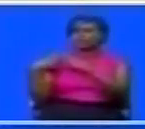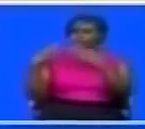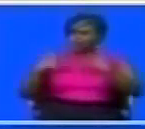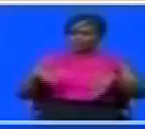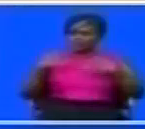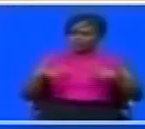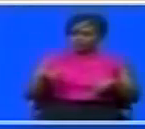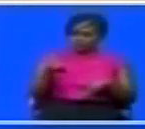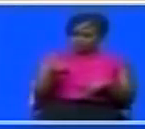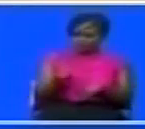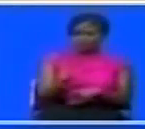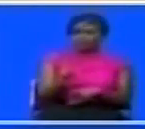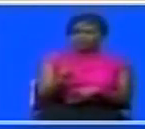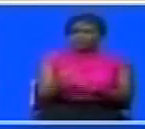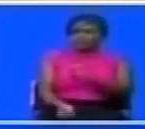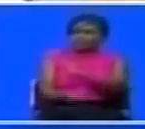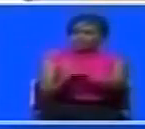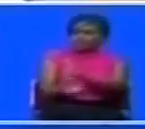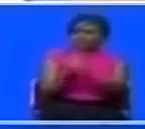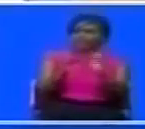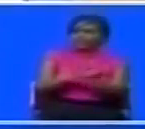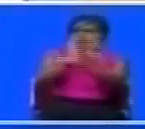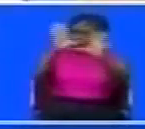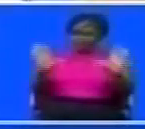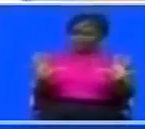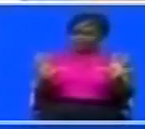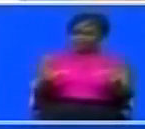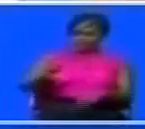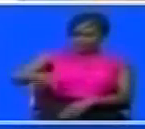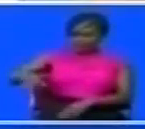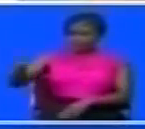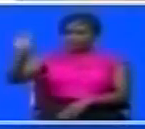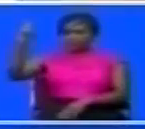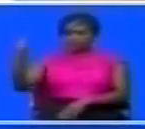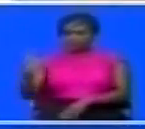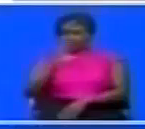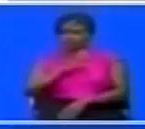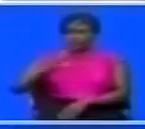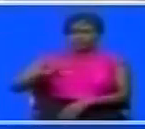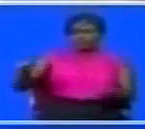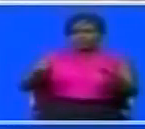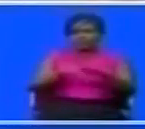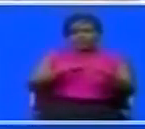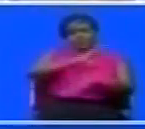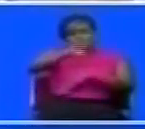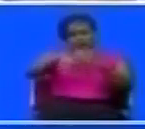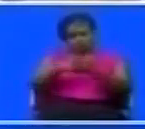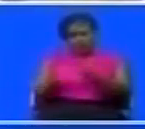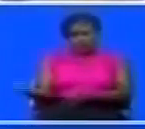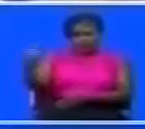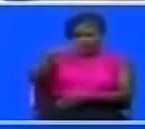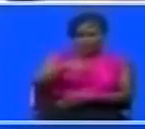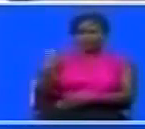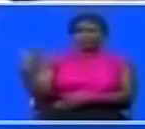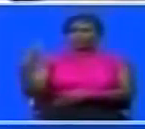kujitokeza kimasomaso na kujieleza bayana. Aje na County Executive Committee members wote, na waje na documents za kusupport,